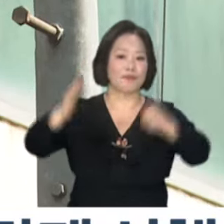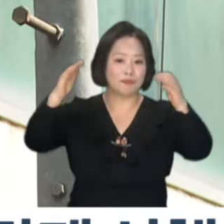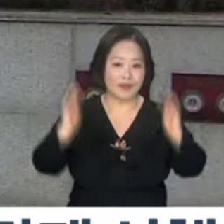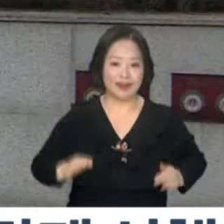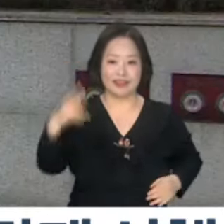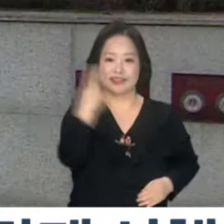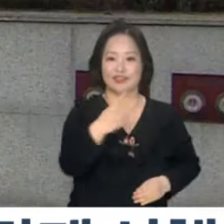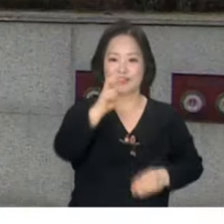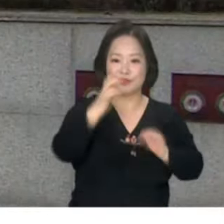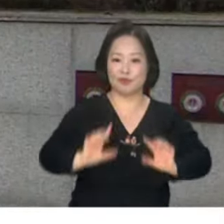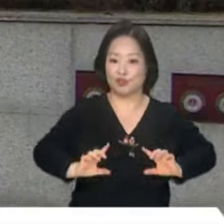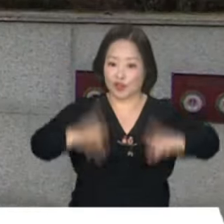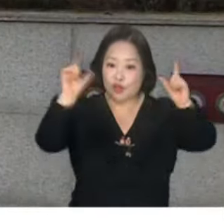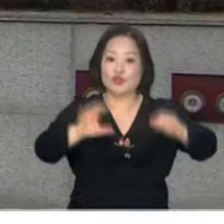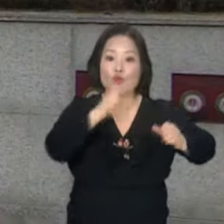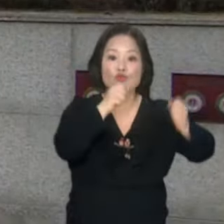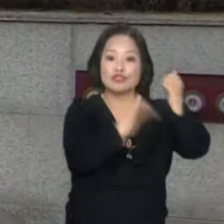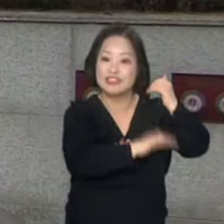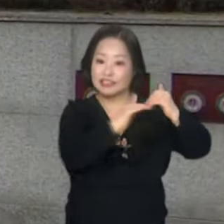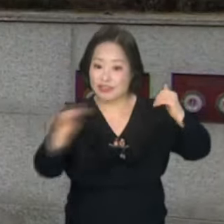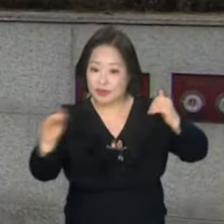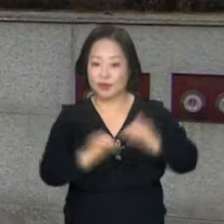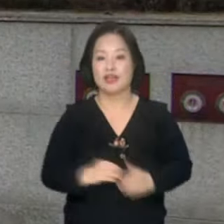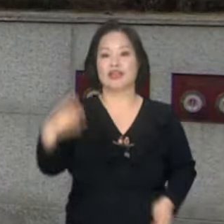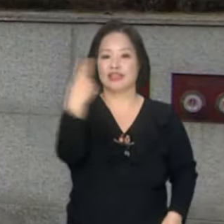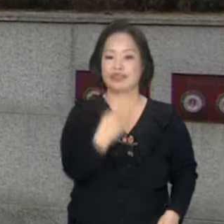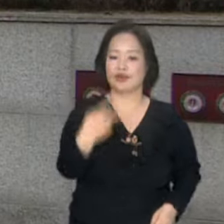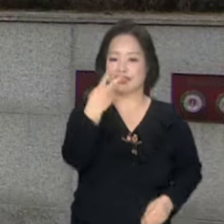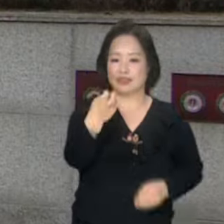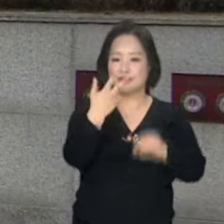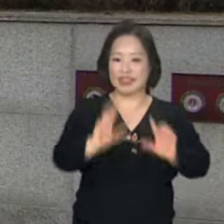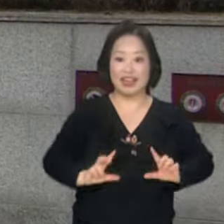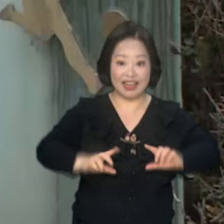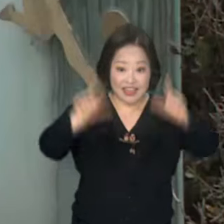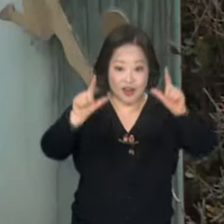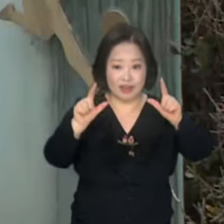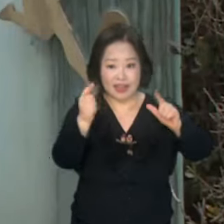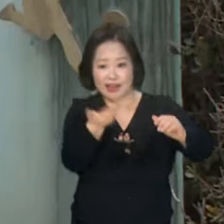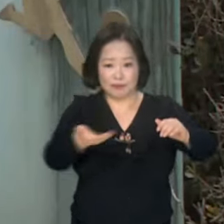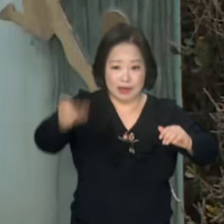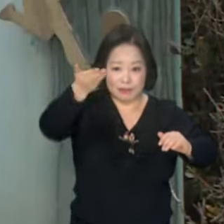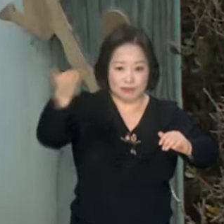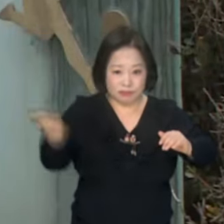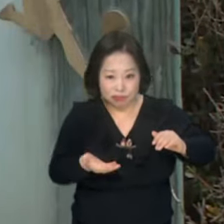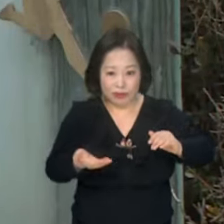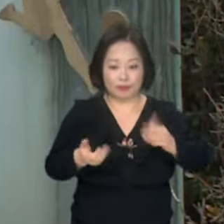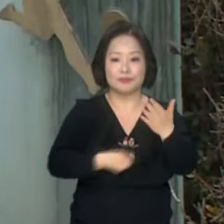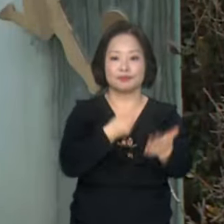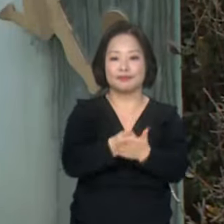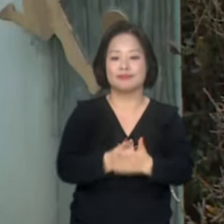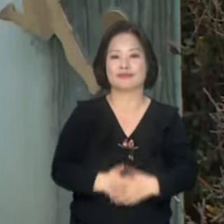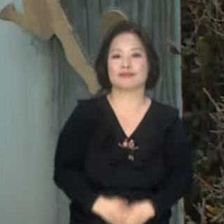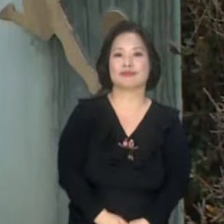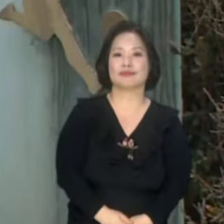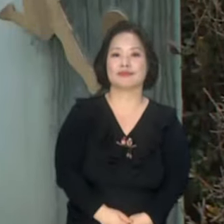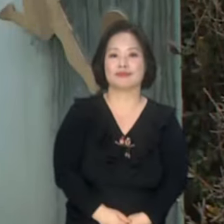2026년 시즌 성적을 기준으로 2027년 승격과 강등 팀이 결정됩니다